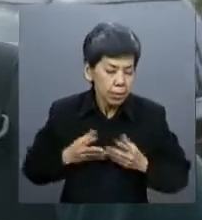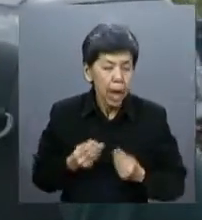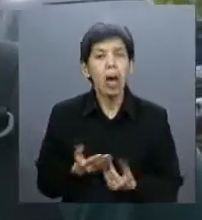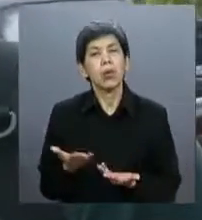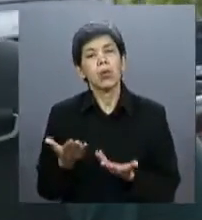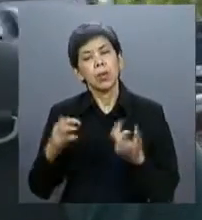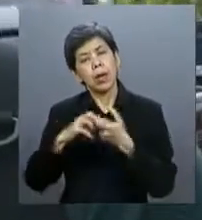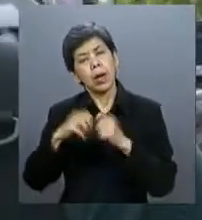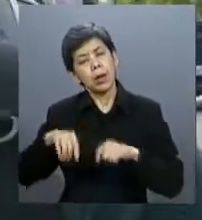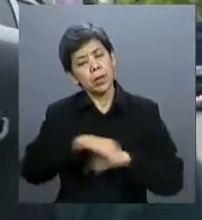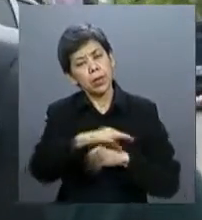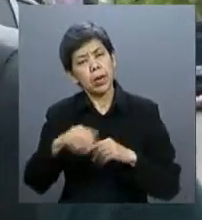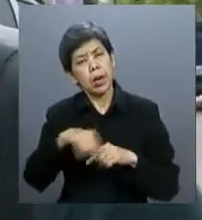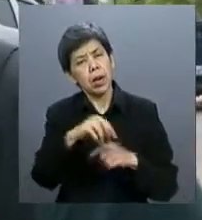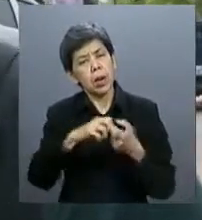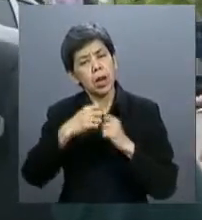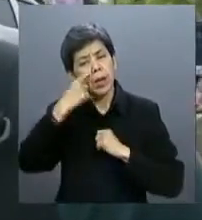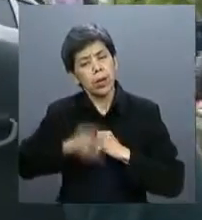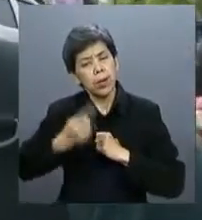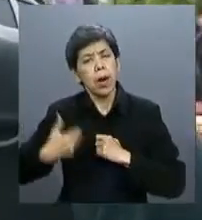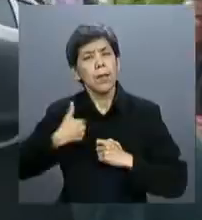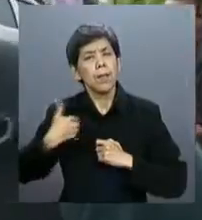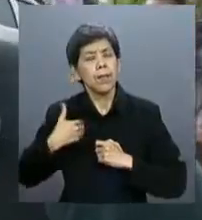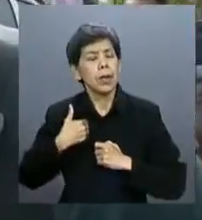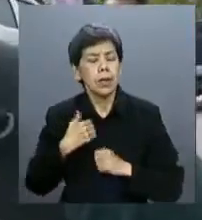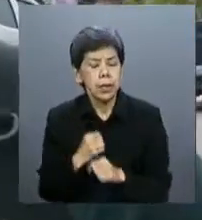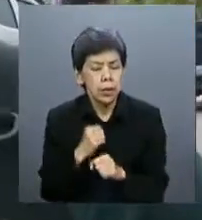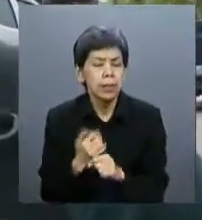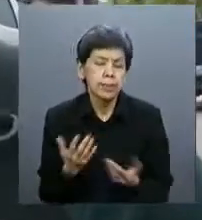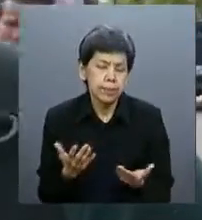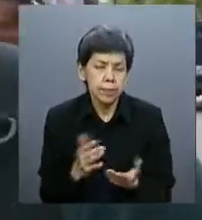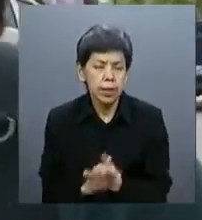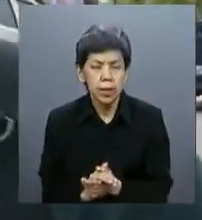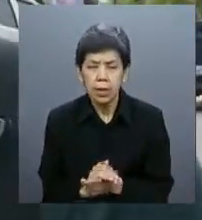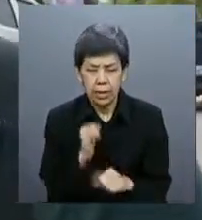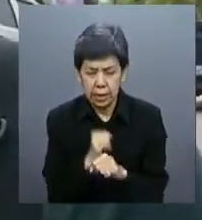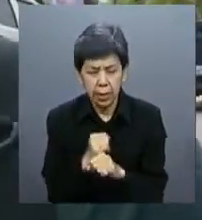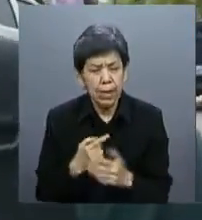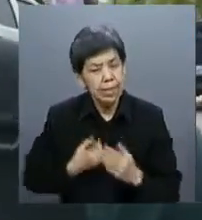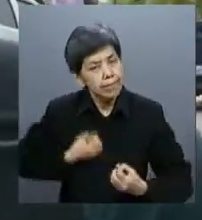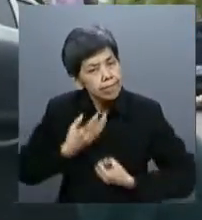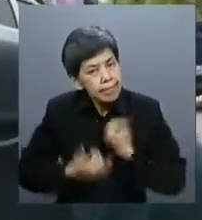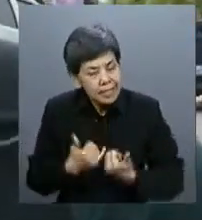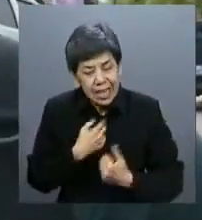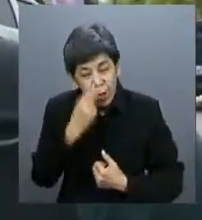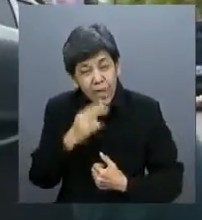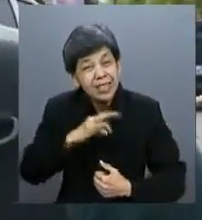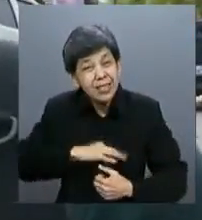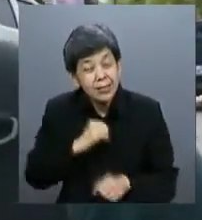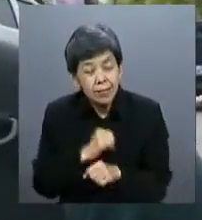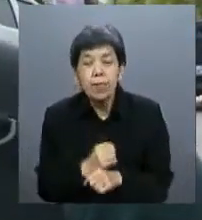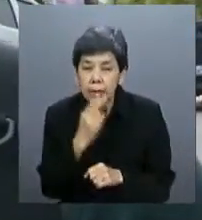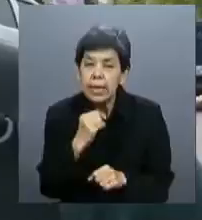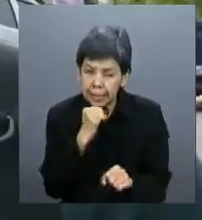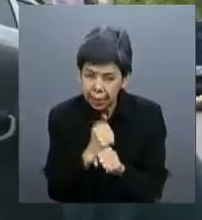ดงว่าก็ยังมีพื้นที่กับยังมีปัญหากับคนราษฎรในพื้นที่อยู่เพราะฉะนั้นในการมาแสดงความคิดเห็นครั้งนี้ผมก็คิดว่าก็